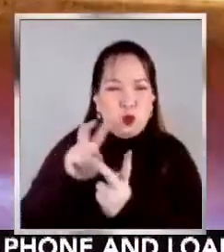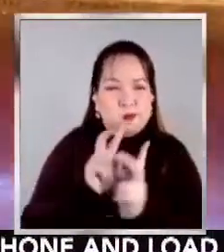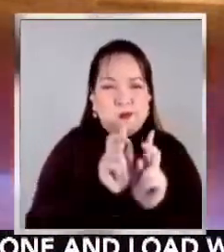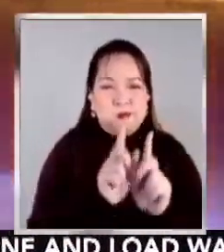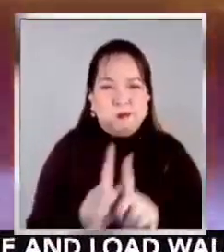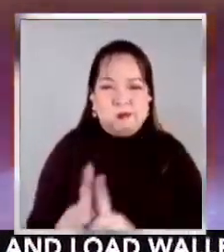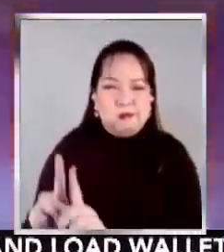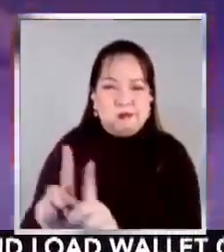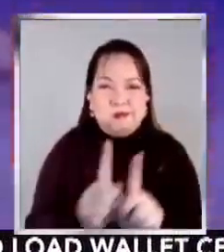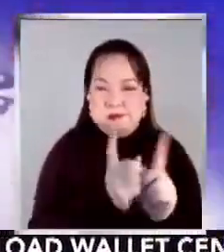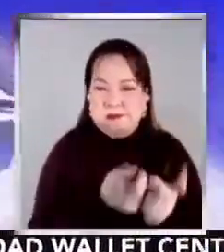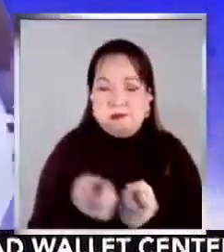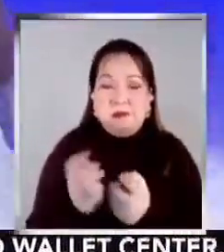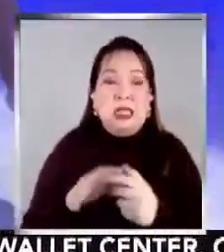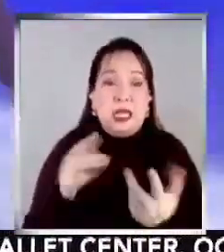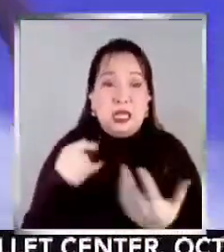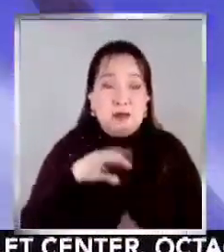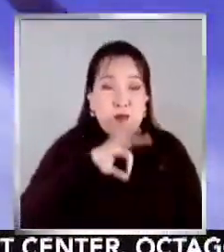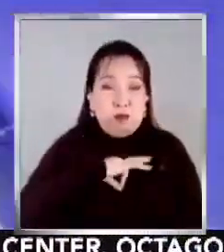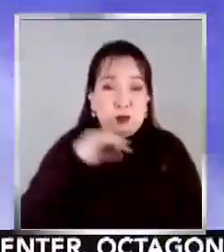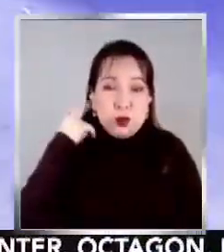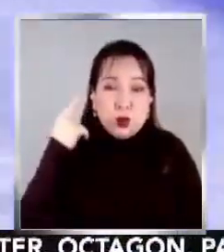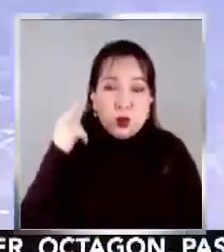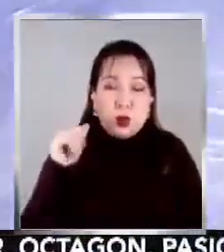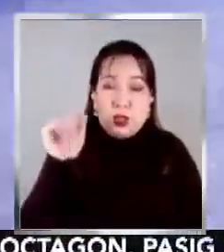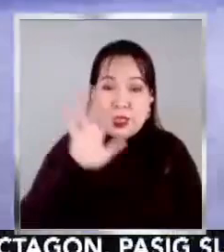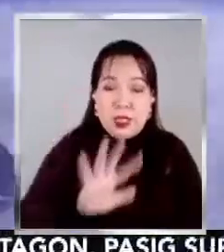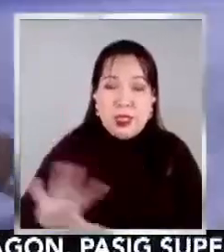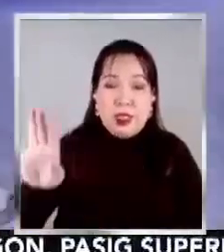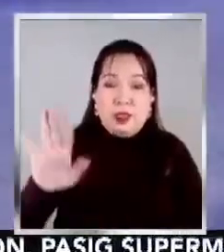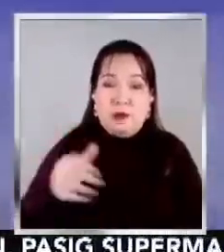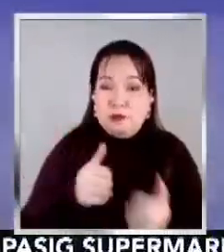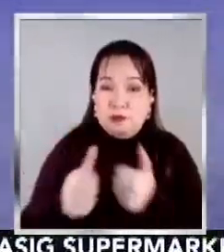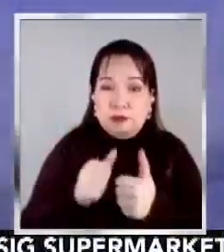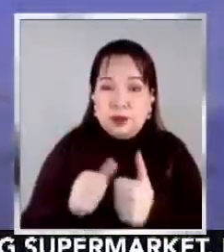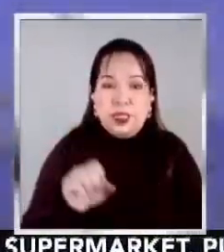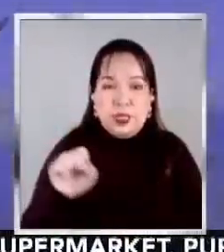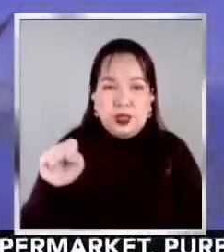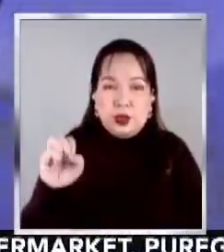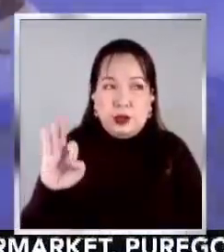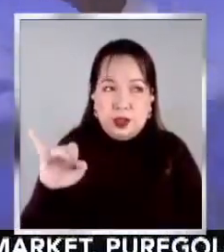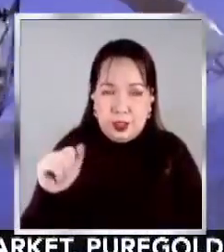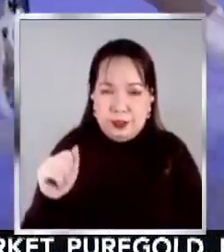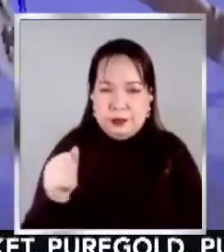At ang gold medalist sa Asian Open figure skating na si Sofia Frank.